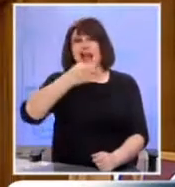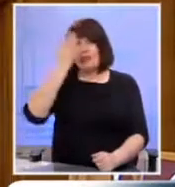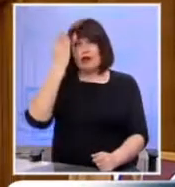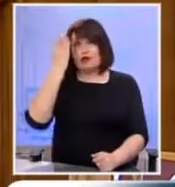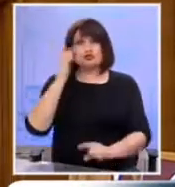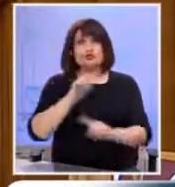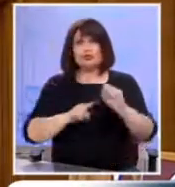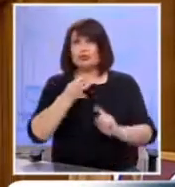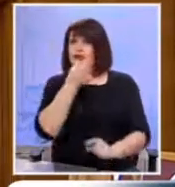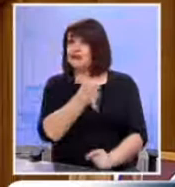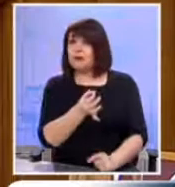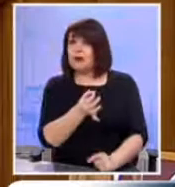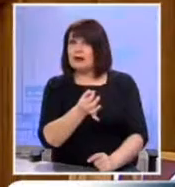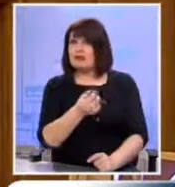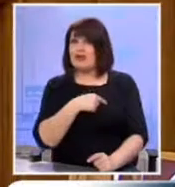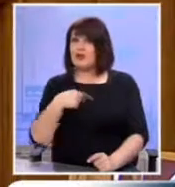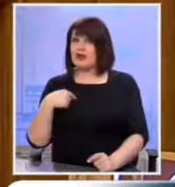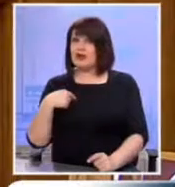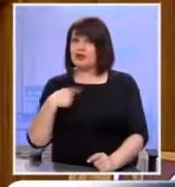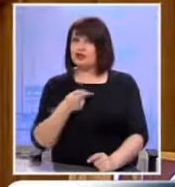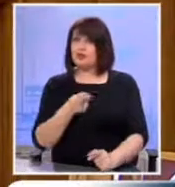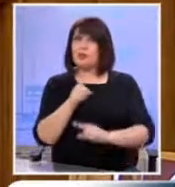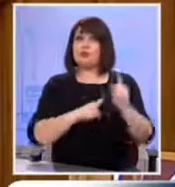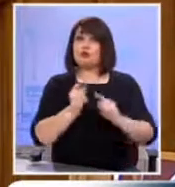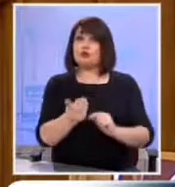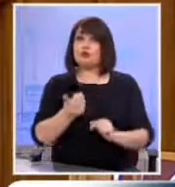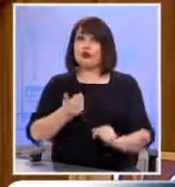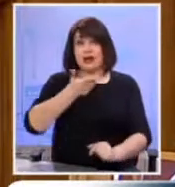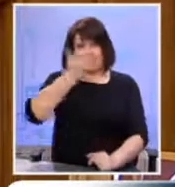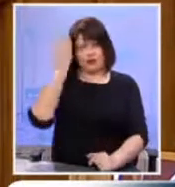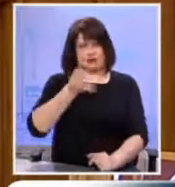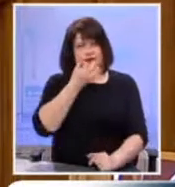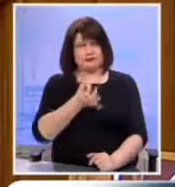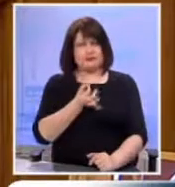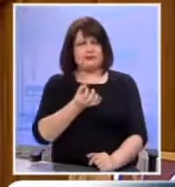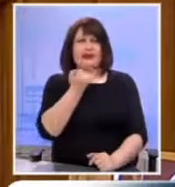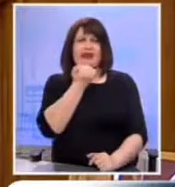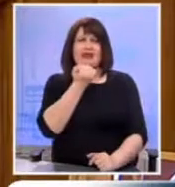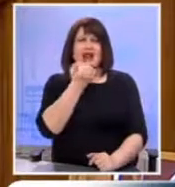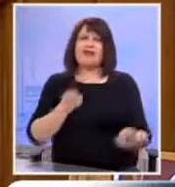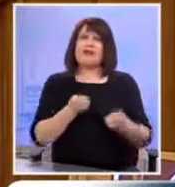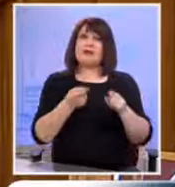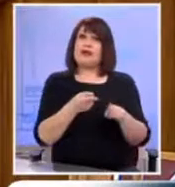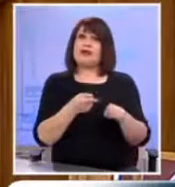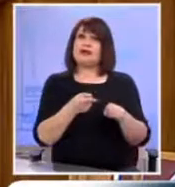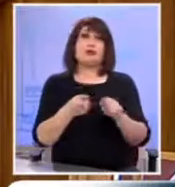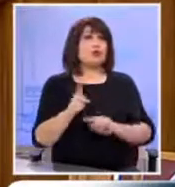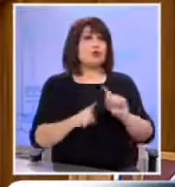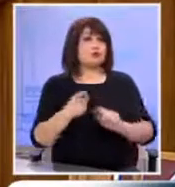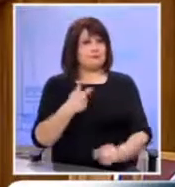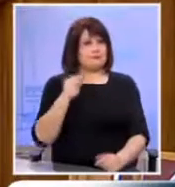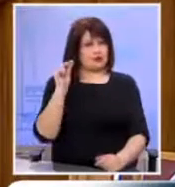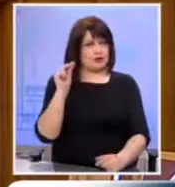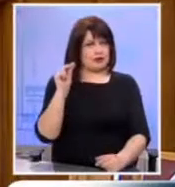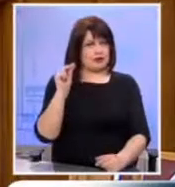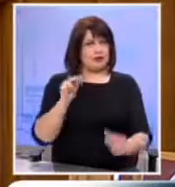Βούλτεψη? Ποιος εκ των προτέρων τον αθώωσε για πράξεις και παραλήψεις του? Και είναι δέσμευσή μας